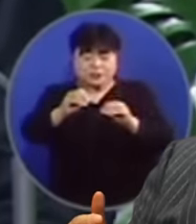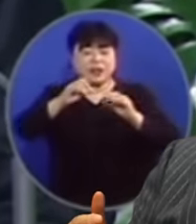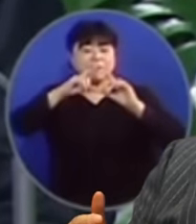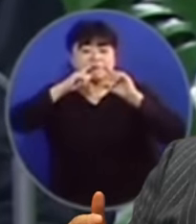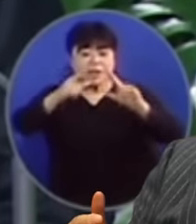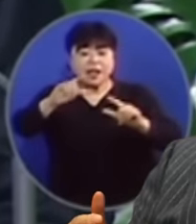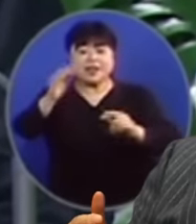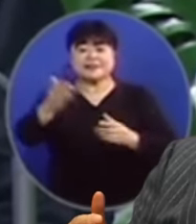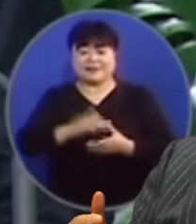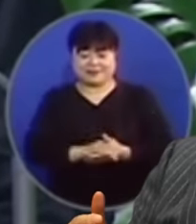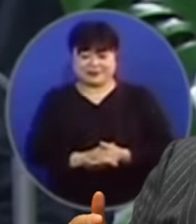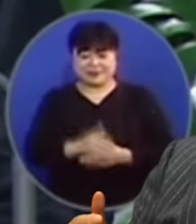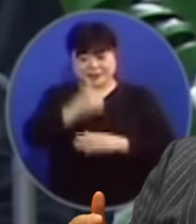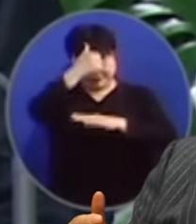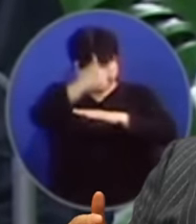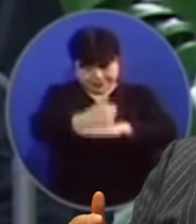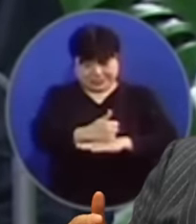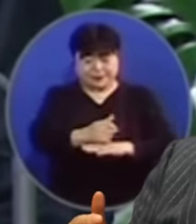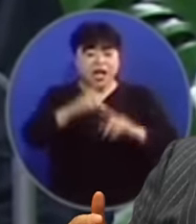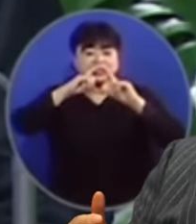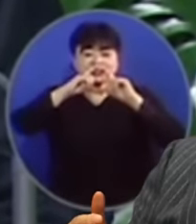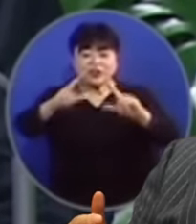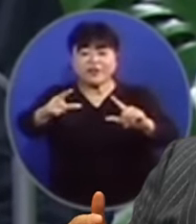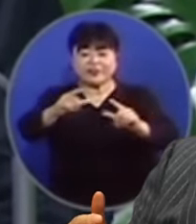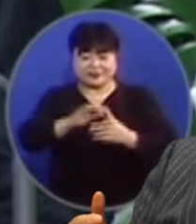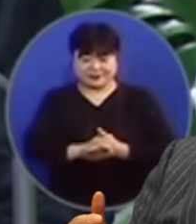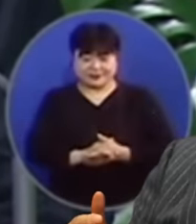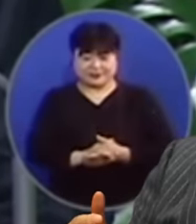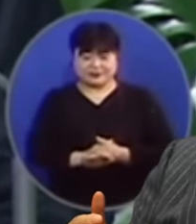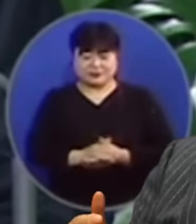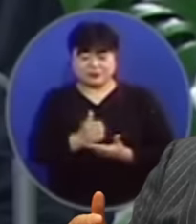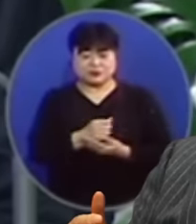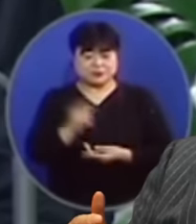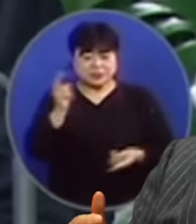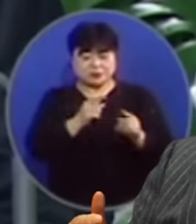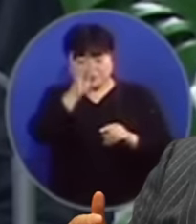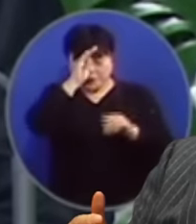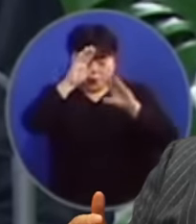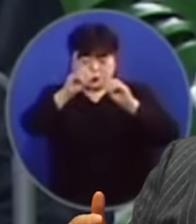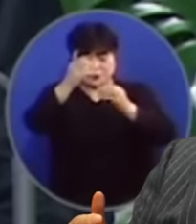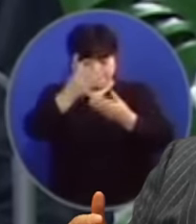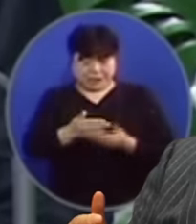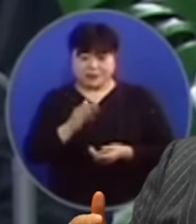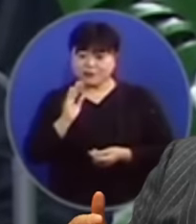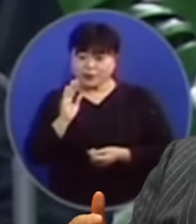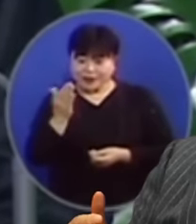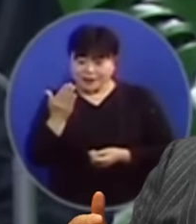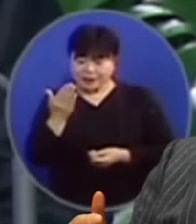해야 되는 것이 입술로 마지막으로 하는 것이 선언인 것입니다. 제가 채찍에 맞음으로 내가 나음을 입었나니라.